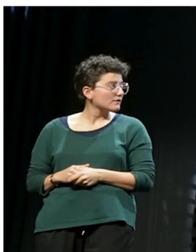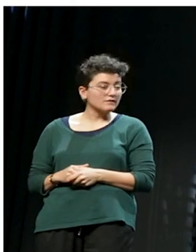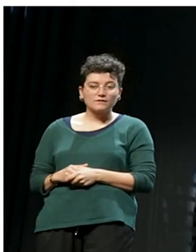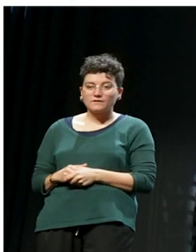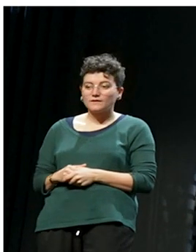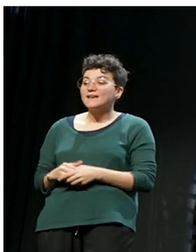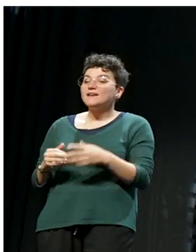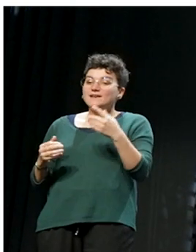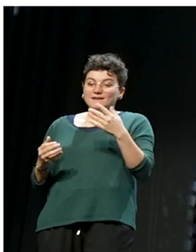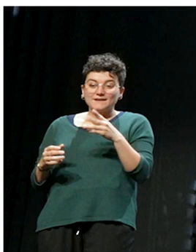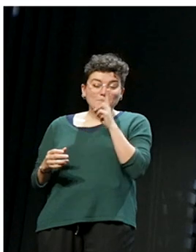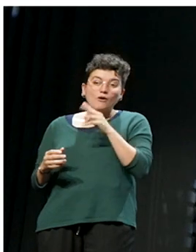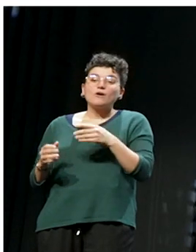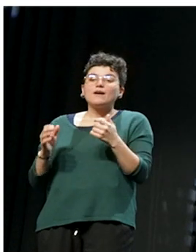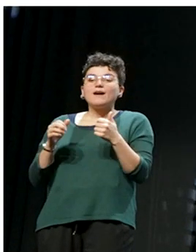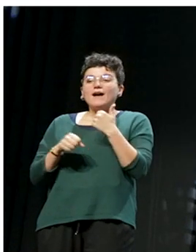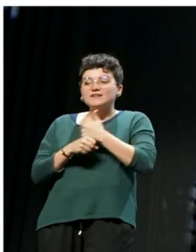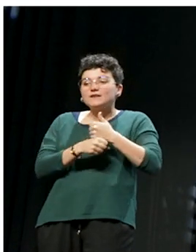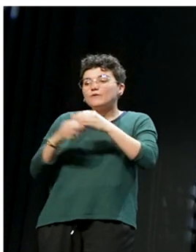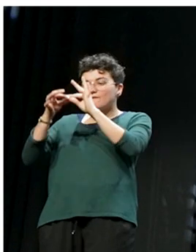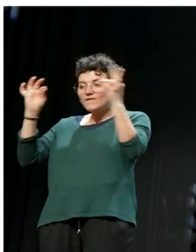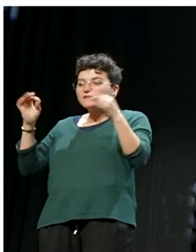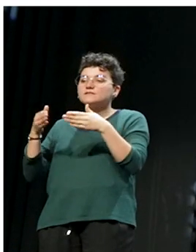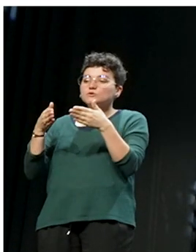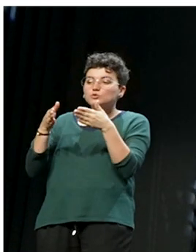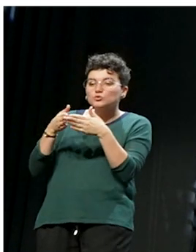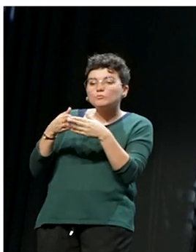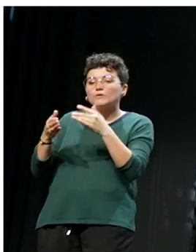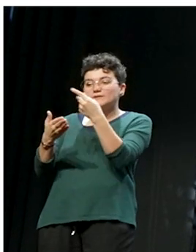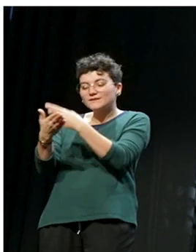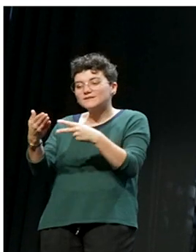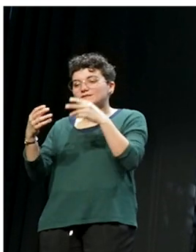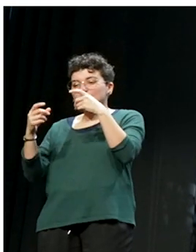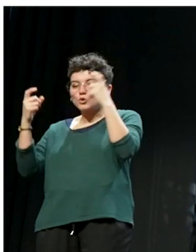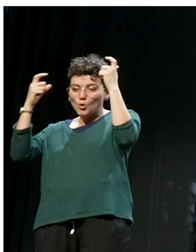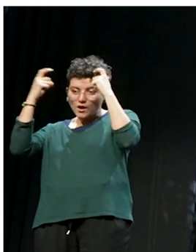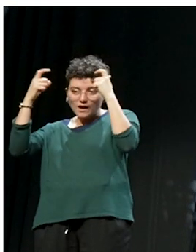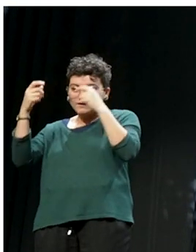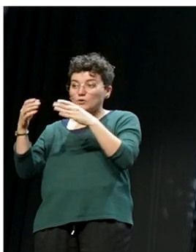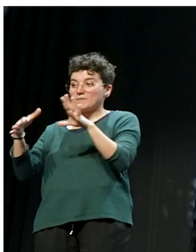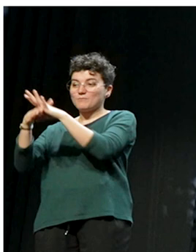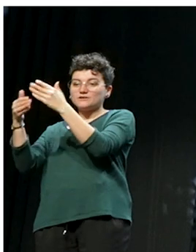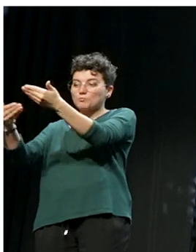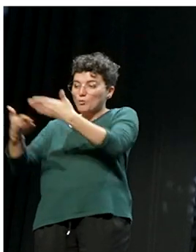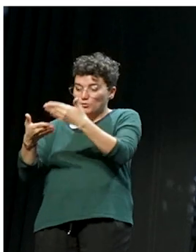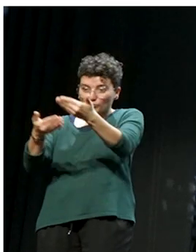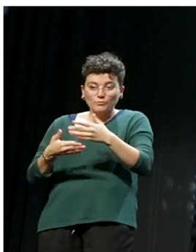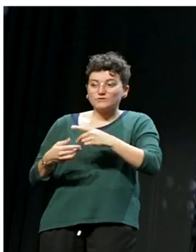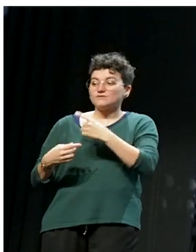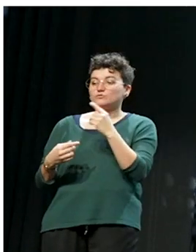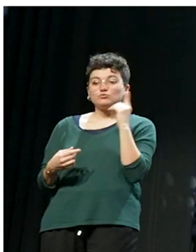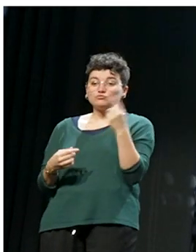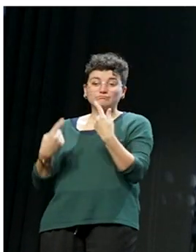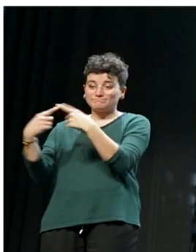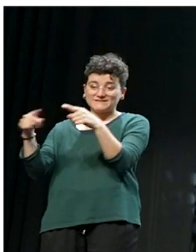l'image sera différente. Voilà. Donc ça, c'est très, très, très, très court résumé là-dessus. Mais voilà la manière dont ça marche actuellement. C'est vraiment des images. Et